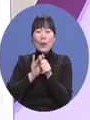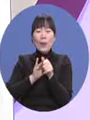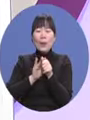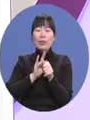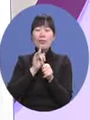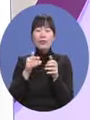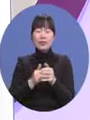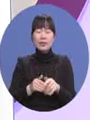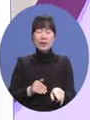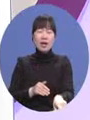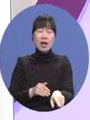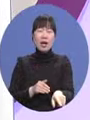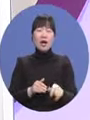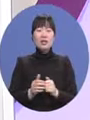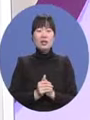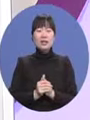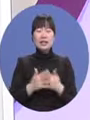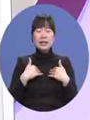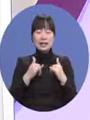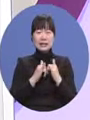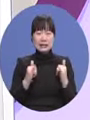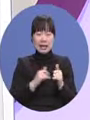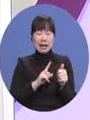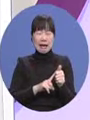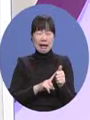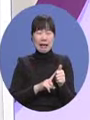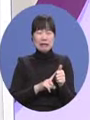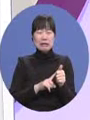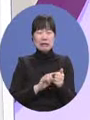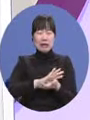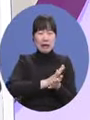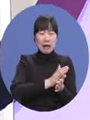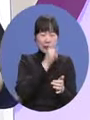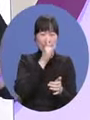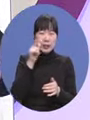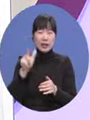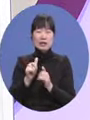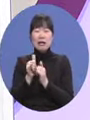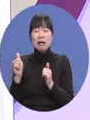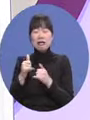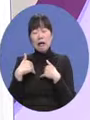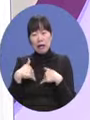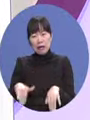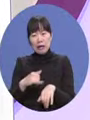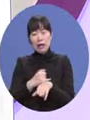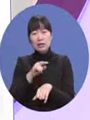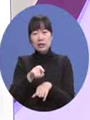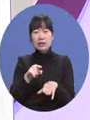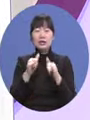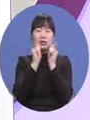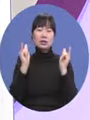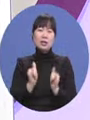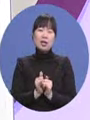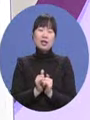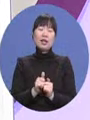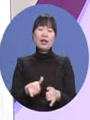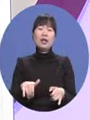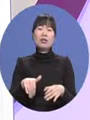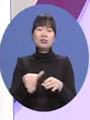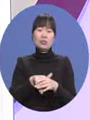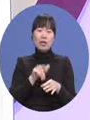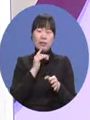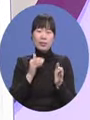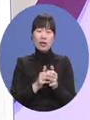쓰는 게 비열한 거는 약자를 짓밟고 여기에 강하고요. 여기에 약한 거죠. 우리 사회 전체가 좀 그래요. 그래서